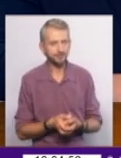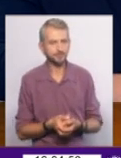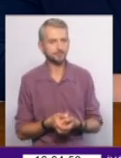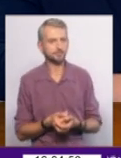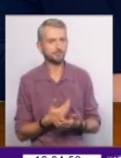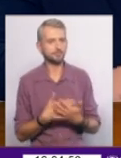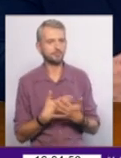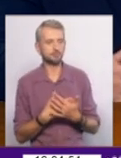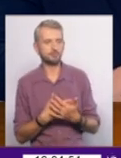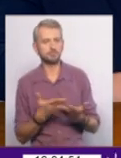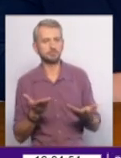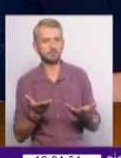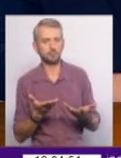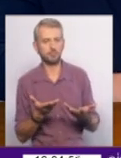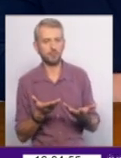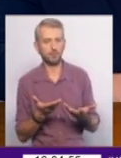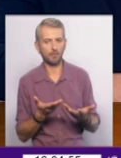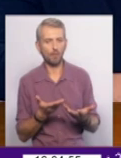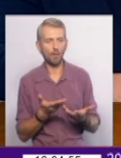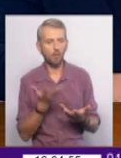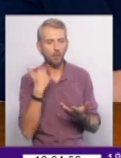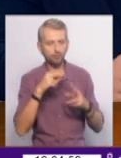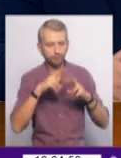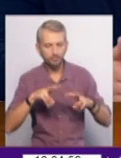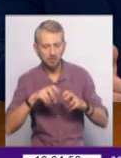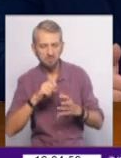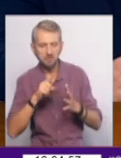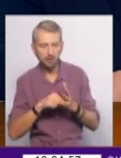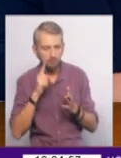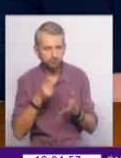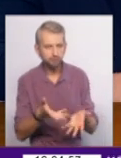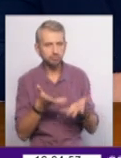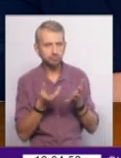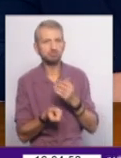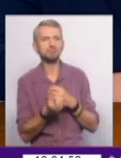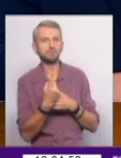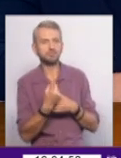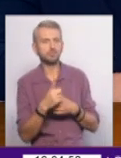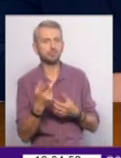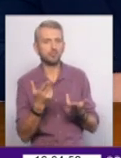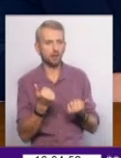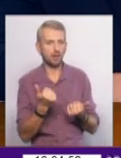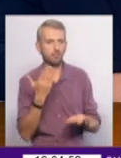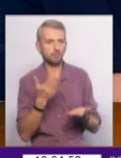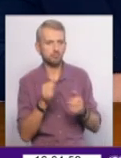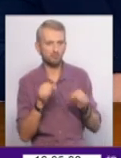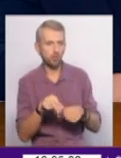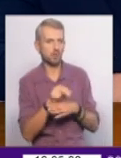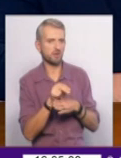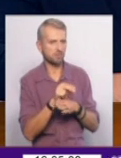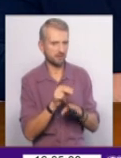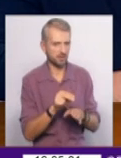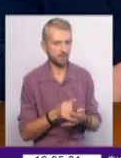наприклад, керівництво при з'ясуванні того чи іншого питання з'ясувалося, що так можливо, наприклад, їх виправити, так, тому